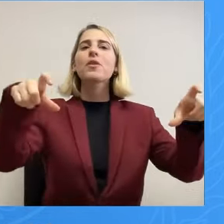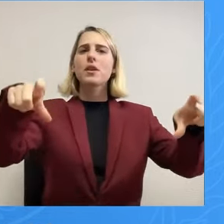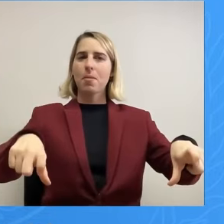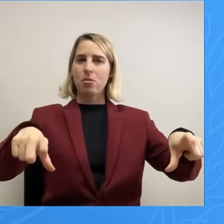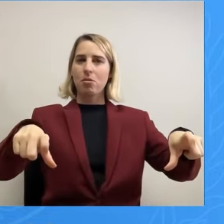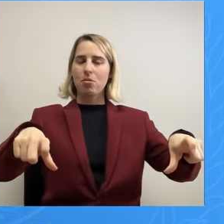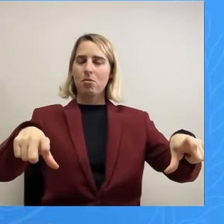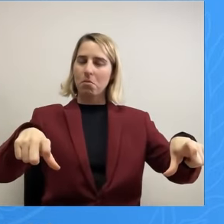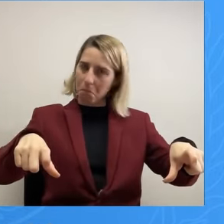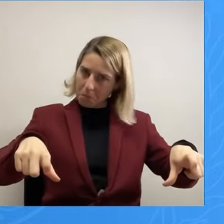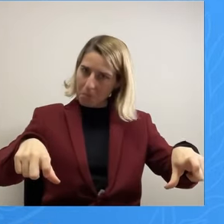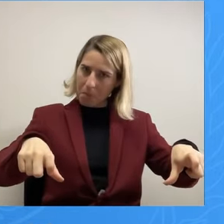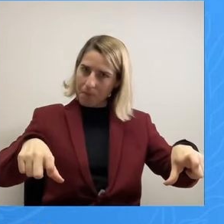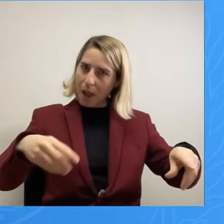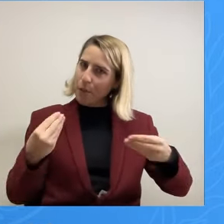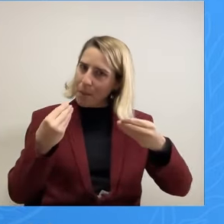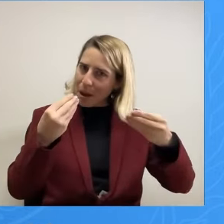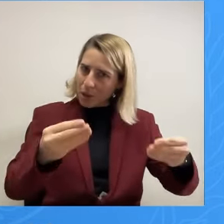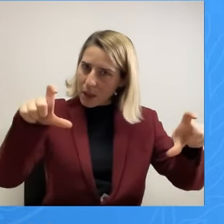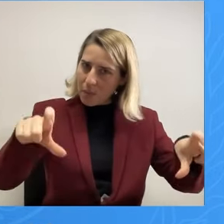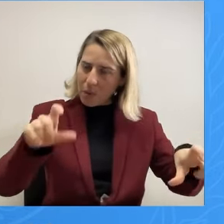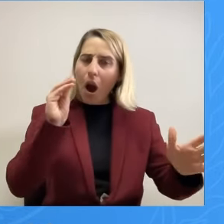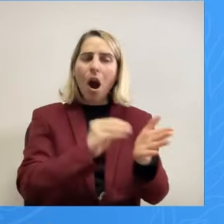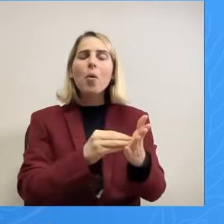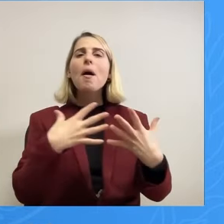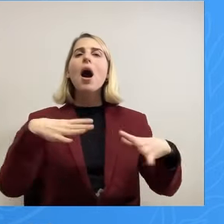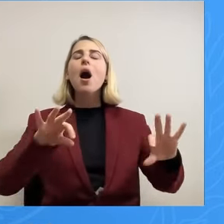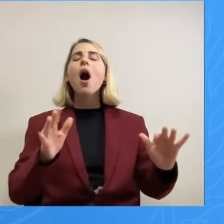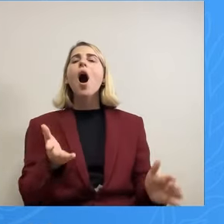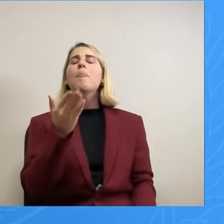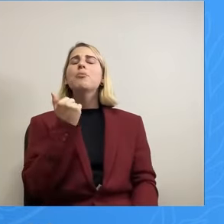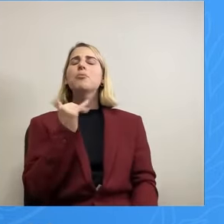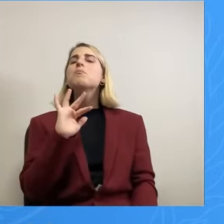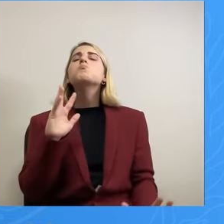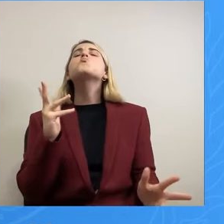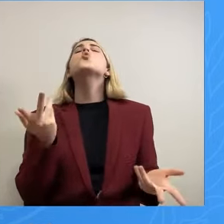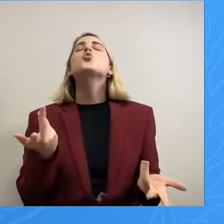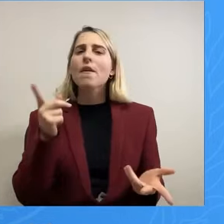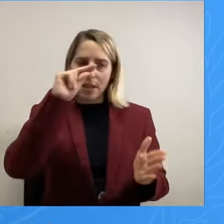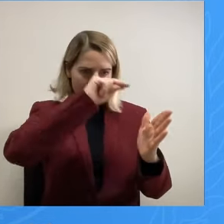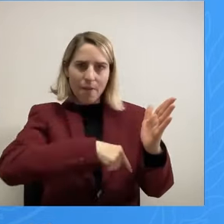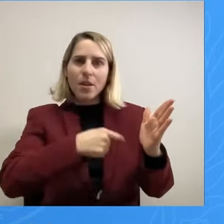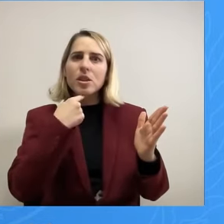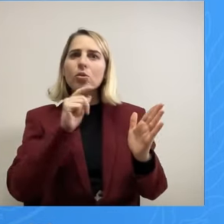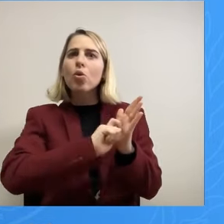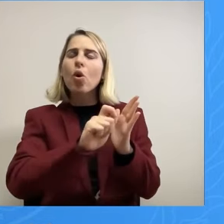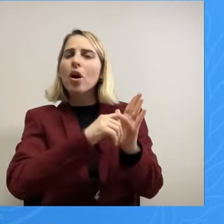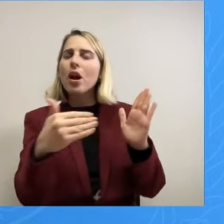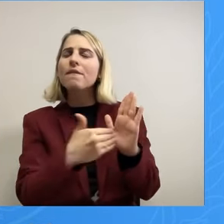24 η εγκαταστάσεις του Ερασιτέχνη? Ακόμα δεν έχουν ξεκινήσει. Τι θα γίνει με αυτή τη σύμβαση?